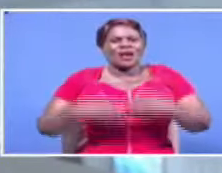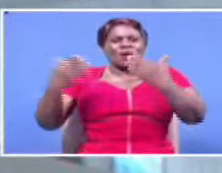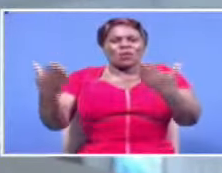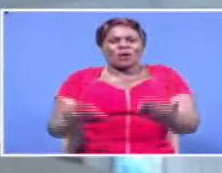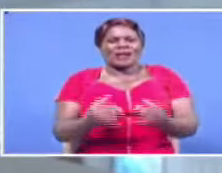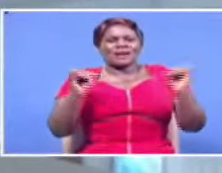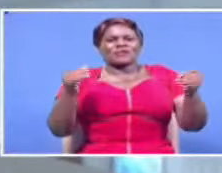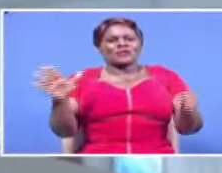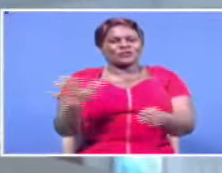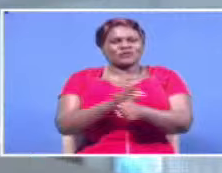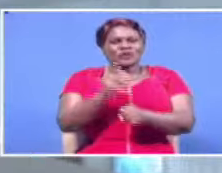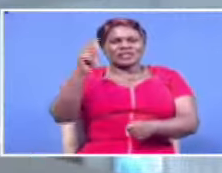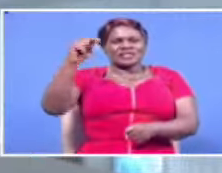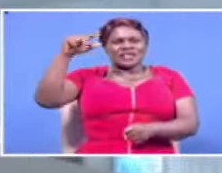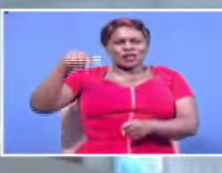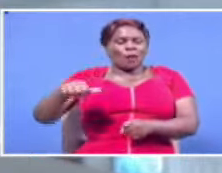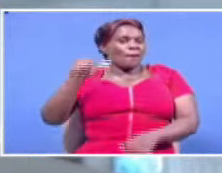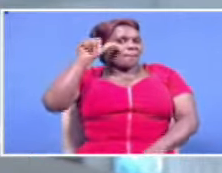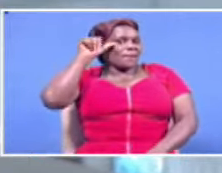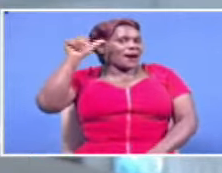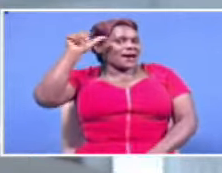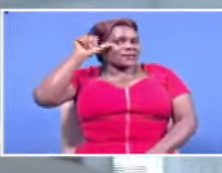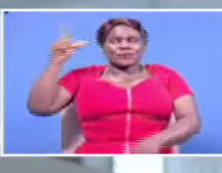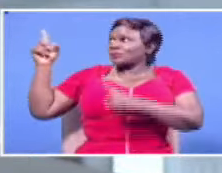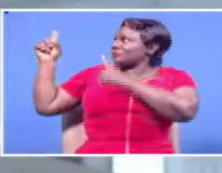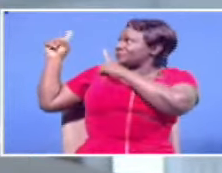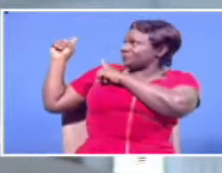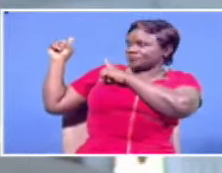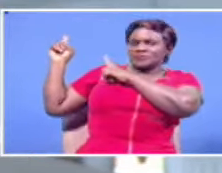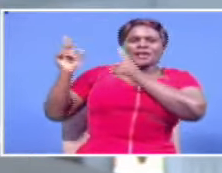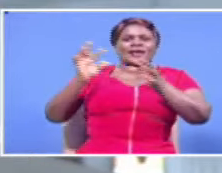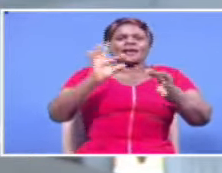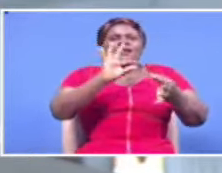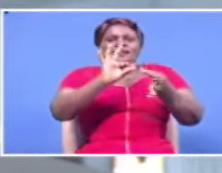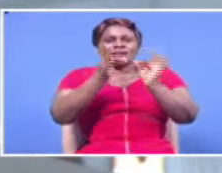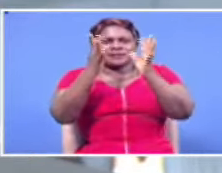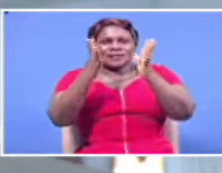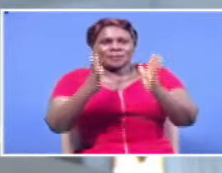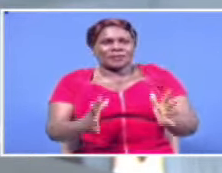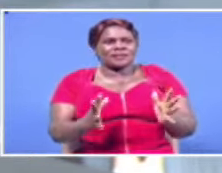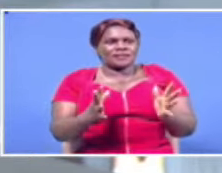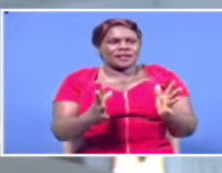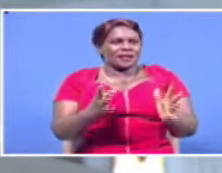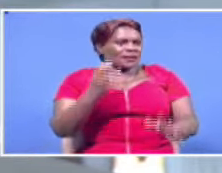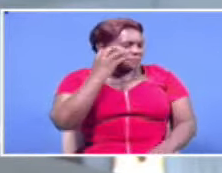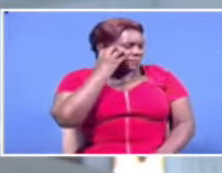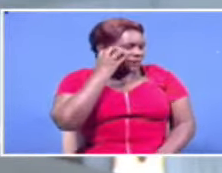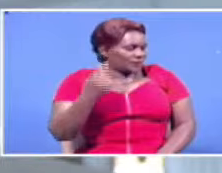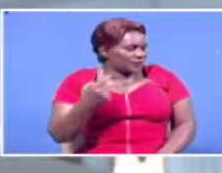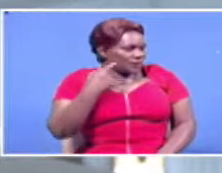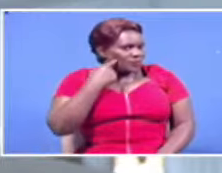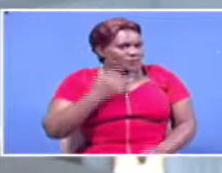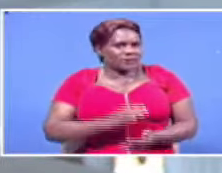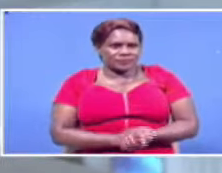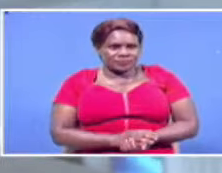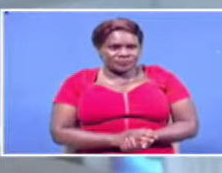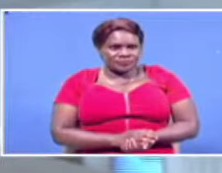Karibu kwa taarifa kamili za KTN leo. Mimi naitwa Ali Manzu, mtangazaji mwenzangu kupitia lugha ya ishara ni Meresha